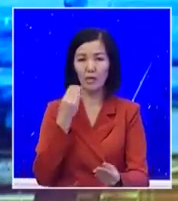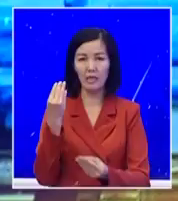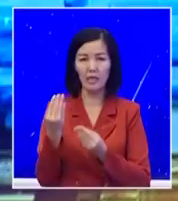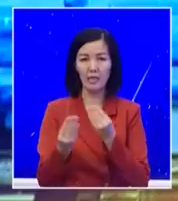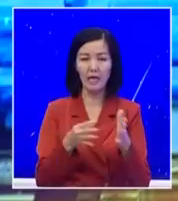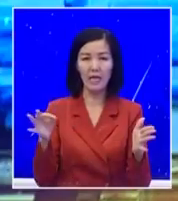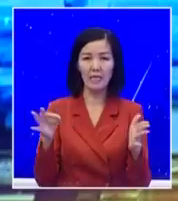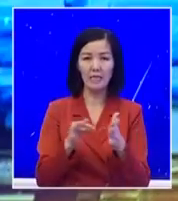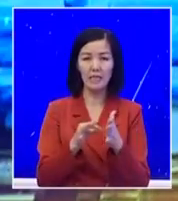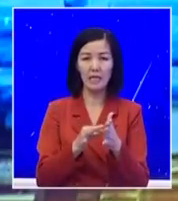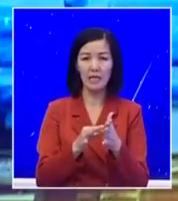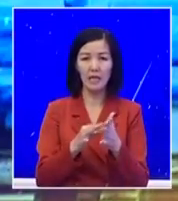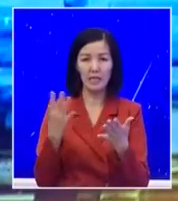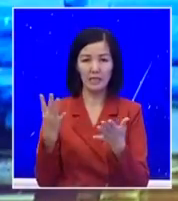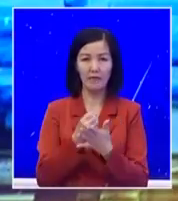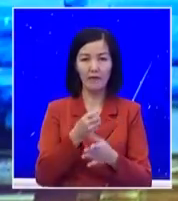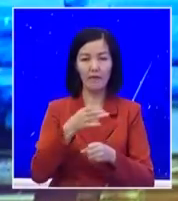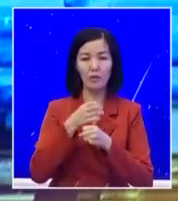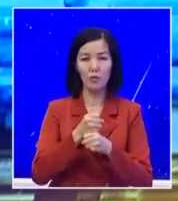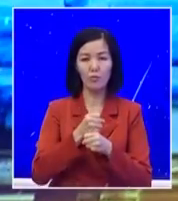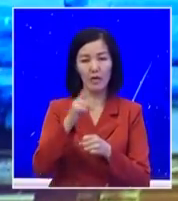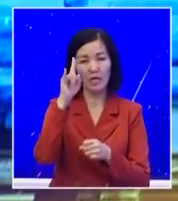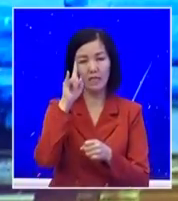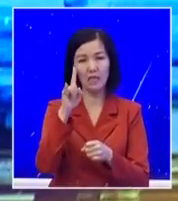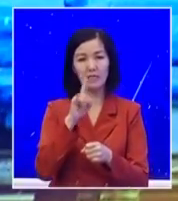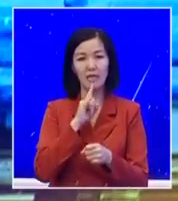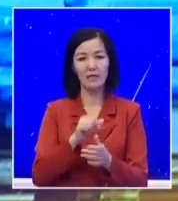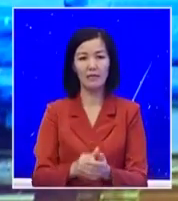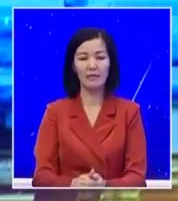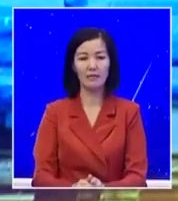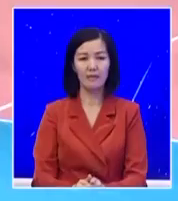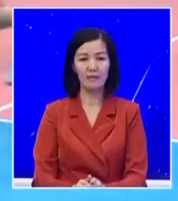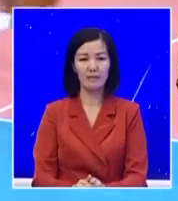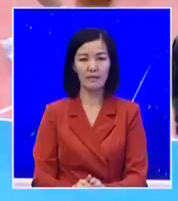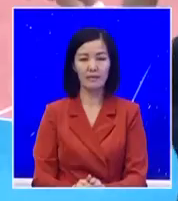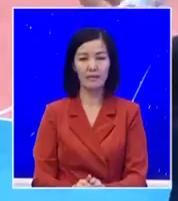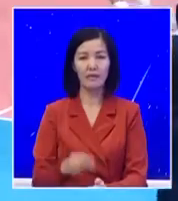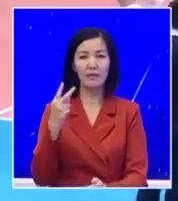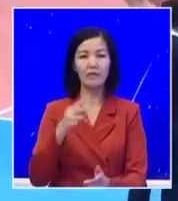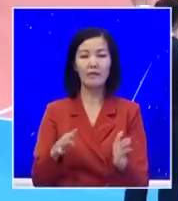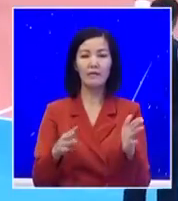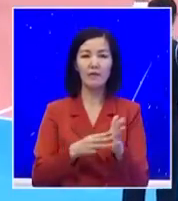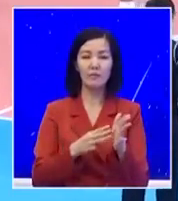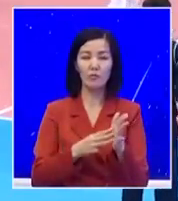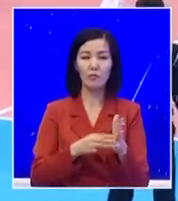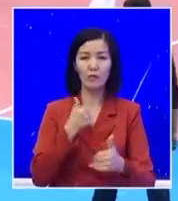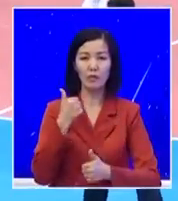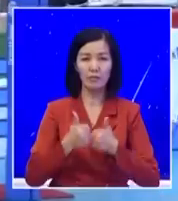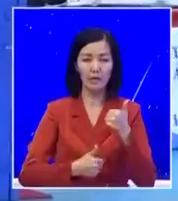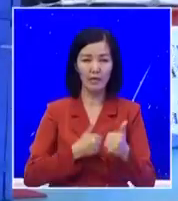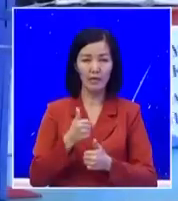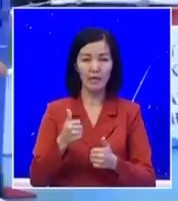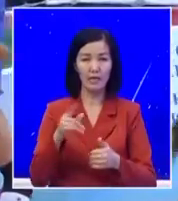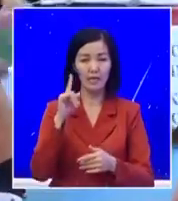грядущий – в очередной раз завоевать Кубок Казахстана. Продолжит Алексей Цой. В 28-м чемпионате РК мастеров национальной лиги